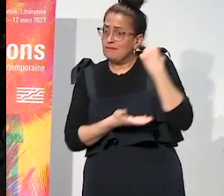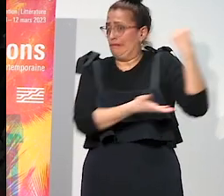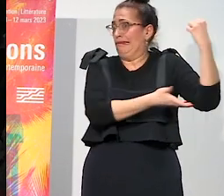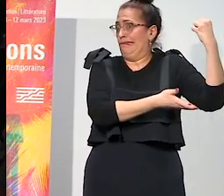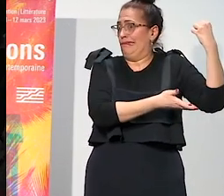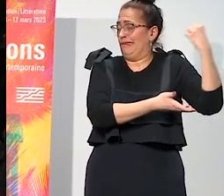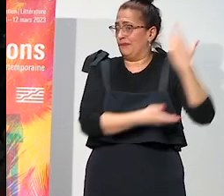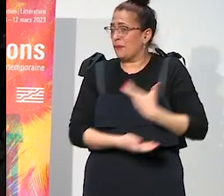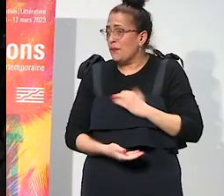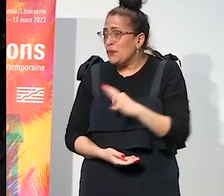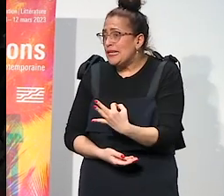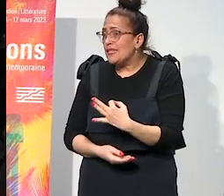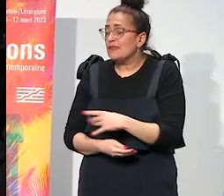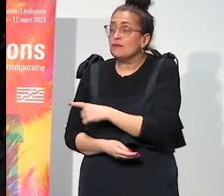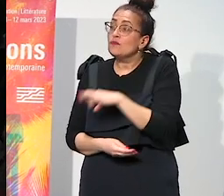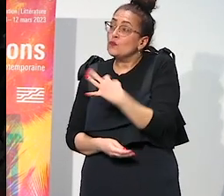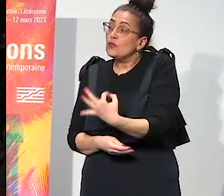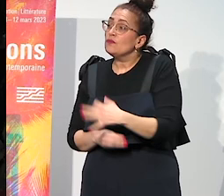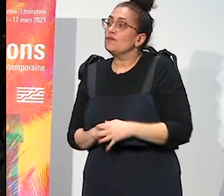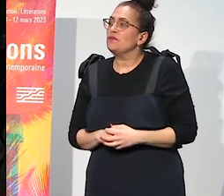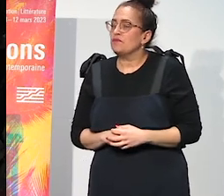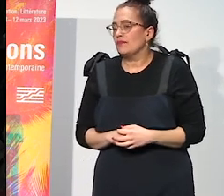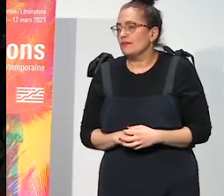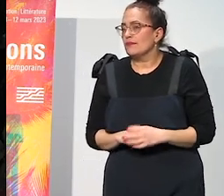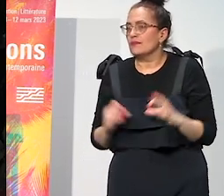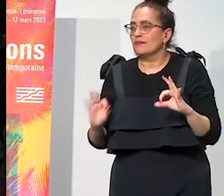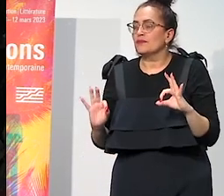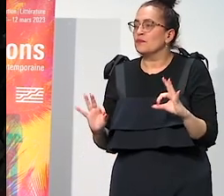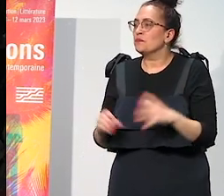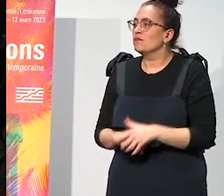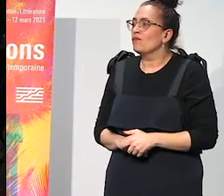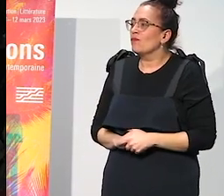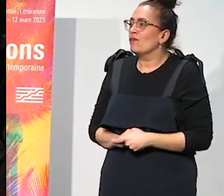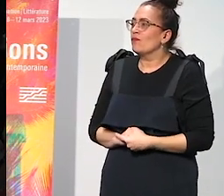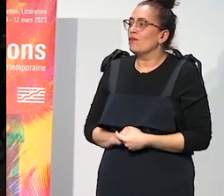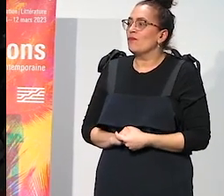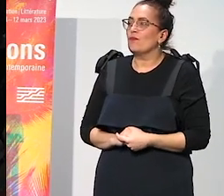Ben, bien sûr qu'il y a de ça. Oui, bien sûr qu'il y a de ça. C'est-à-dire,